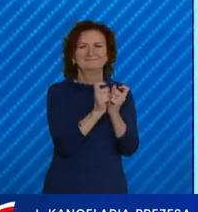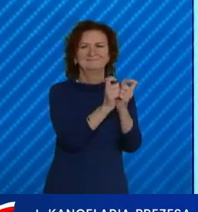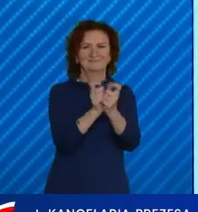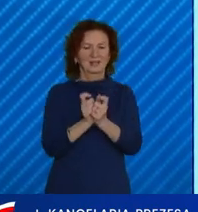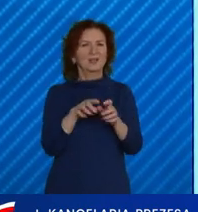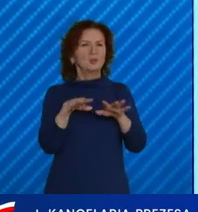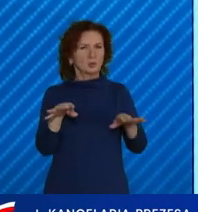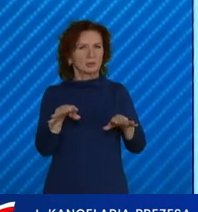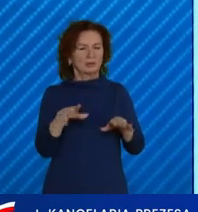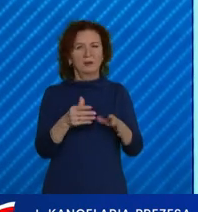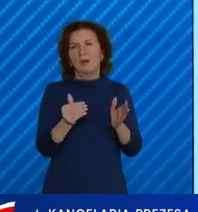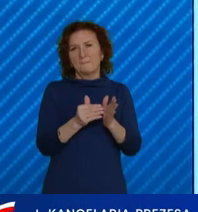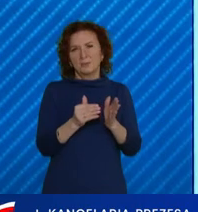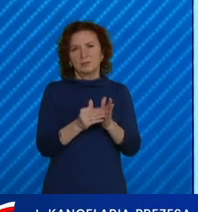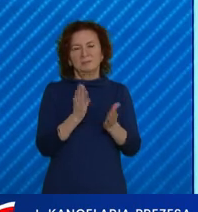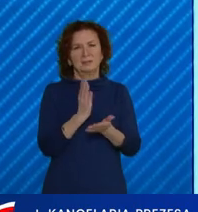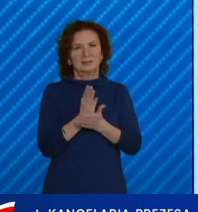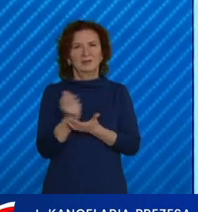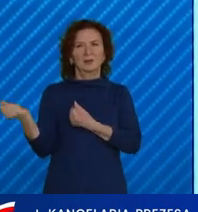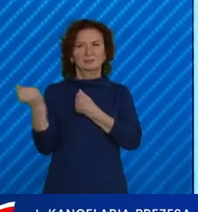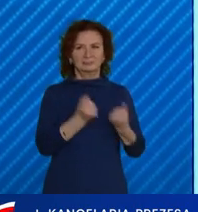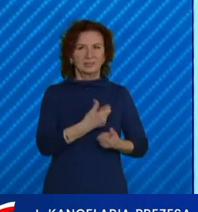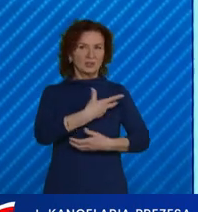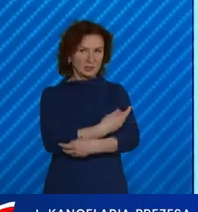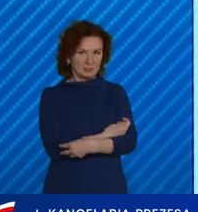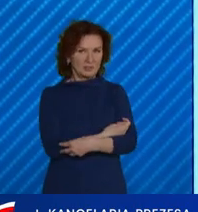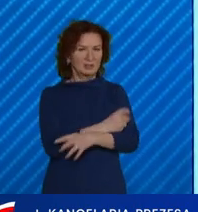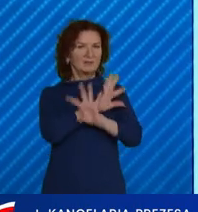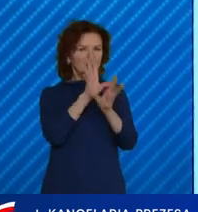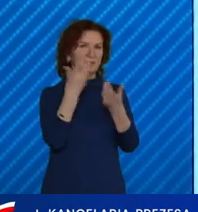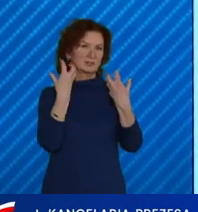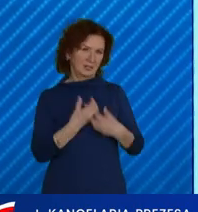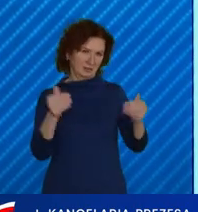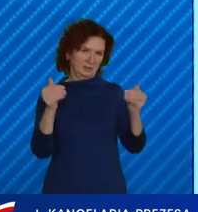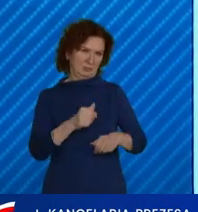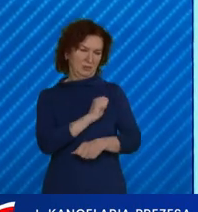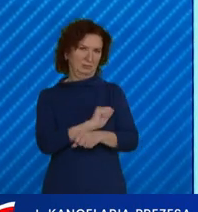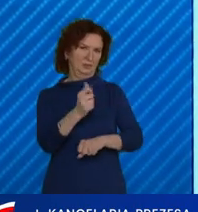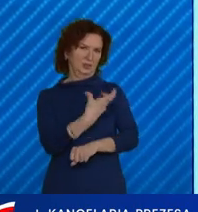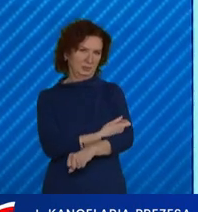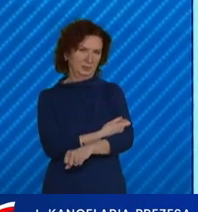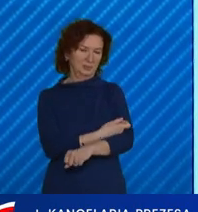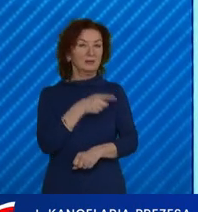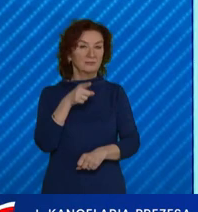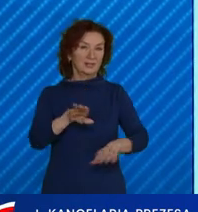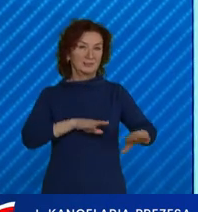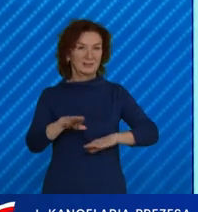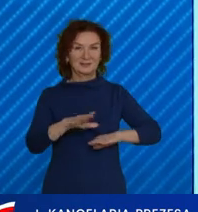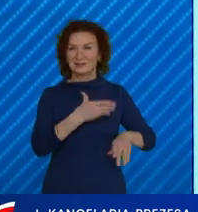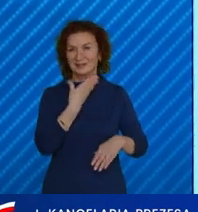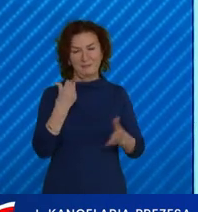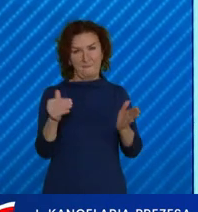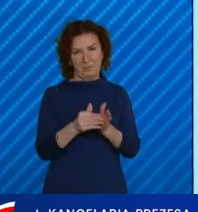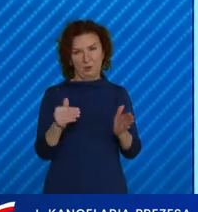że wystarczy dać tylko szczepionki i będą szczepieni niemal wszyscy, którzy chcą, no to w takich miejscach